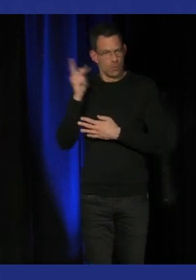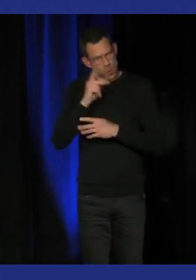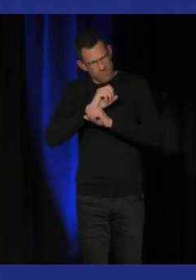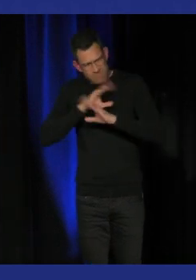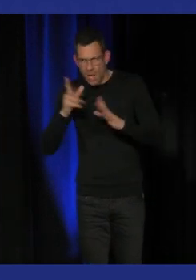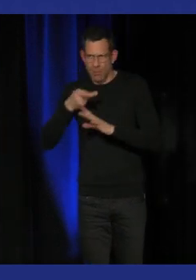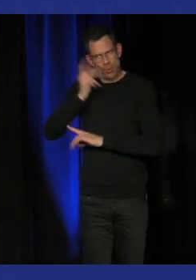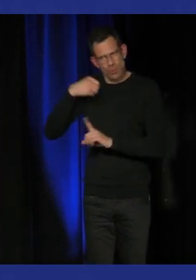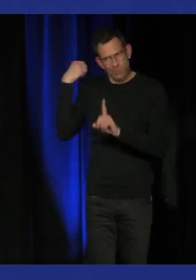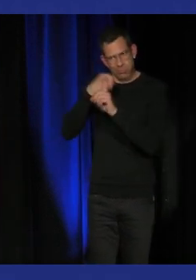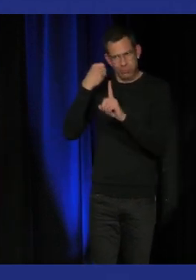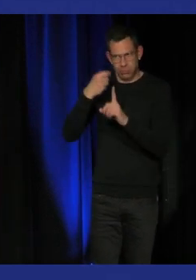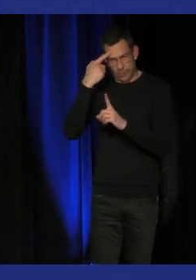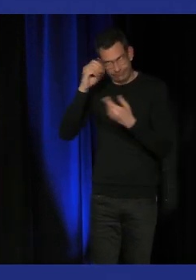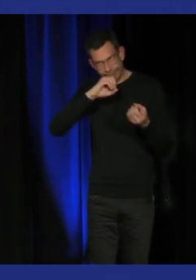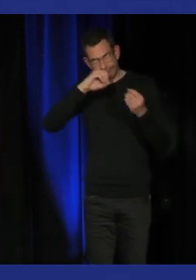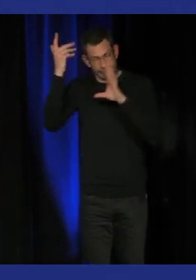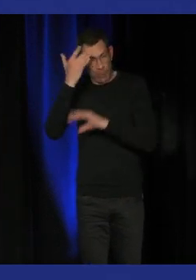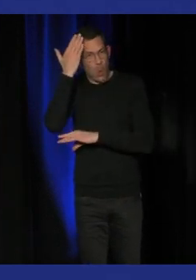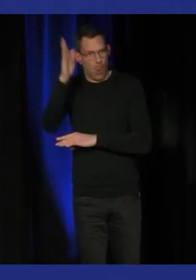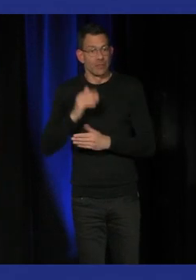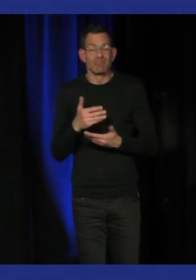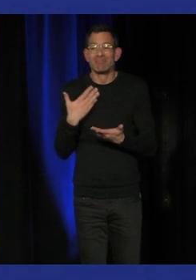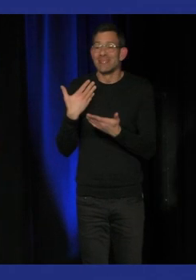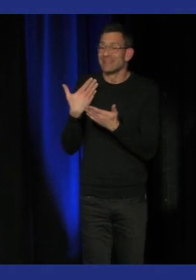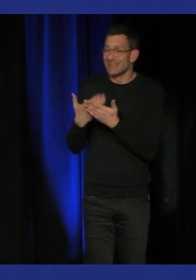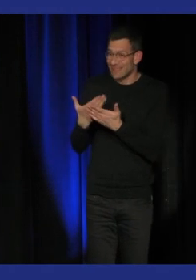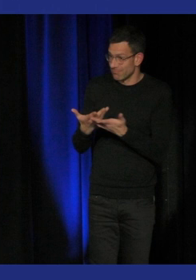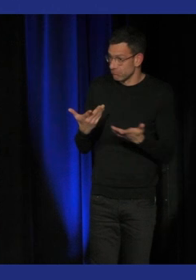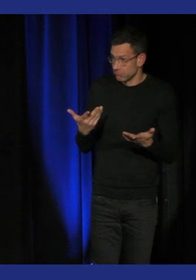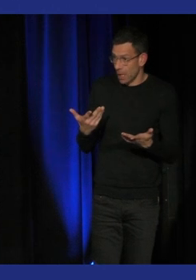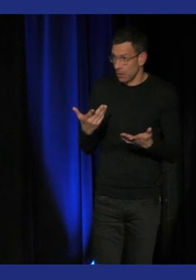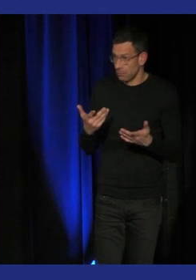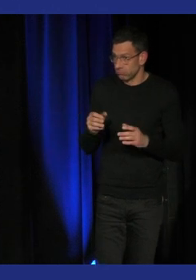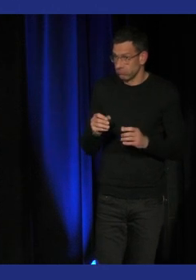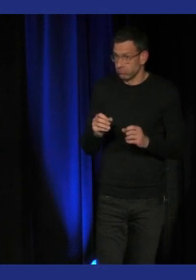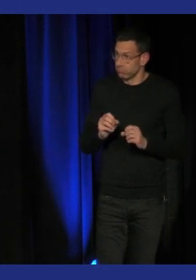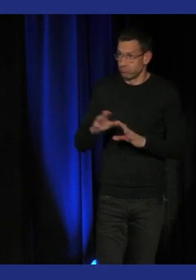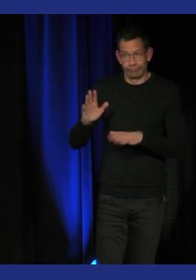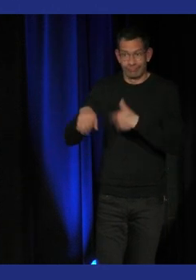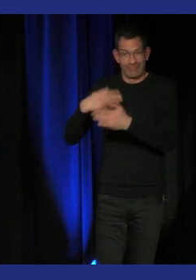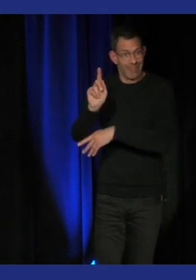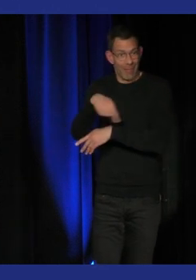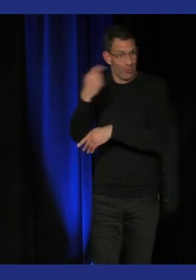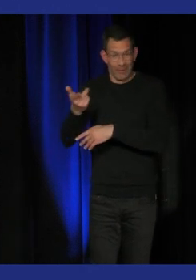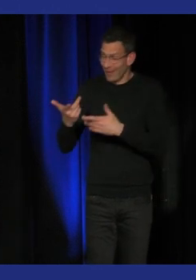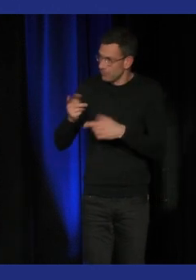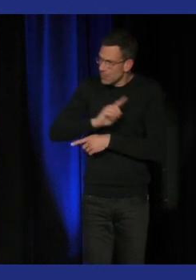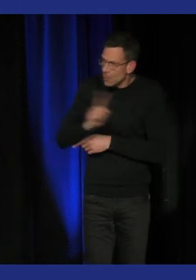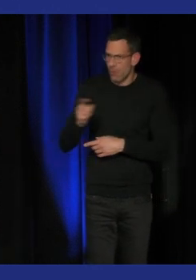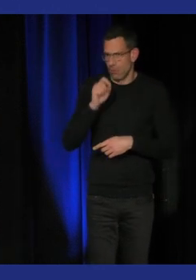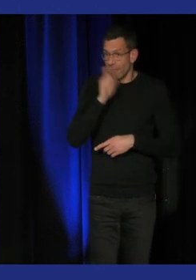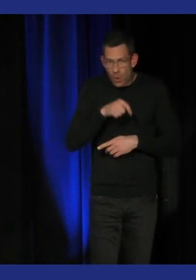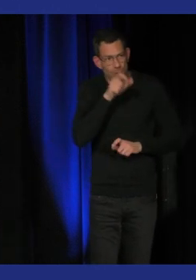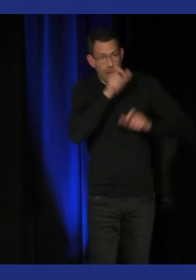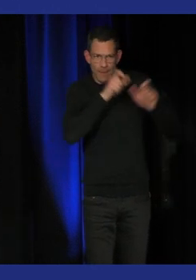concevoir. Et ça ne se fait pas tout seul. Il va falloir des gens qui aident à